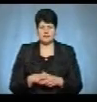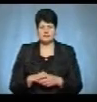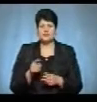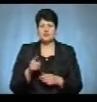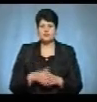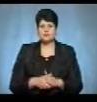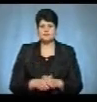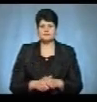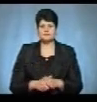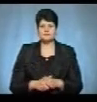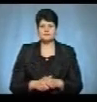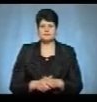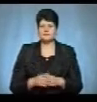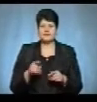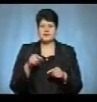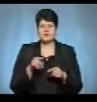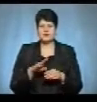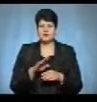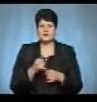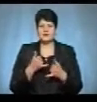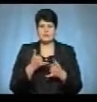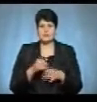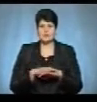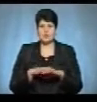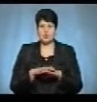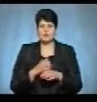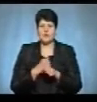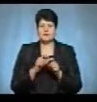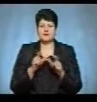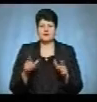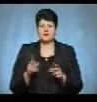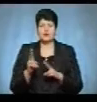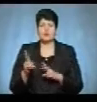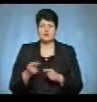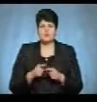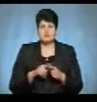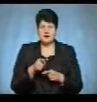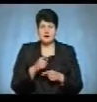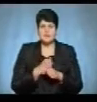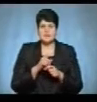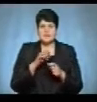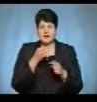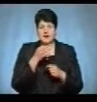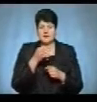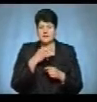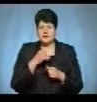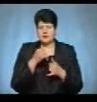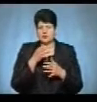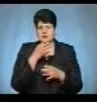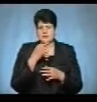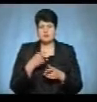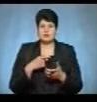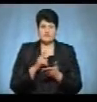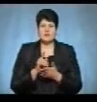чому? Хіба ж то не для народу та аптека? А то для кого ж та аптека? Для кого? Я не можу сказати, але ми маємо